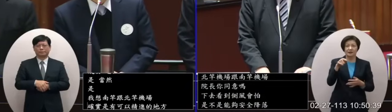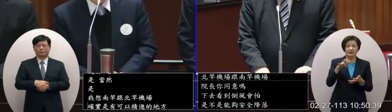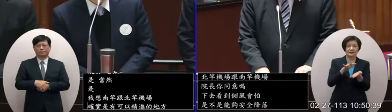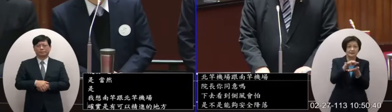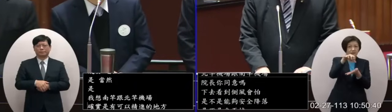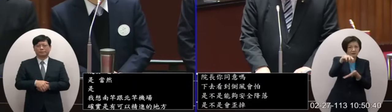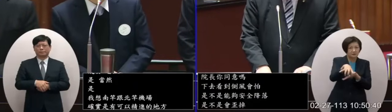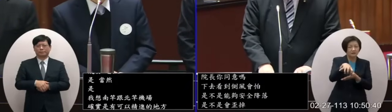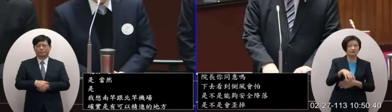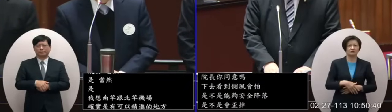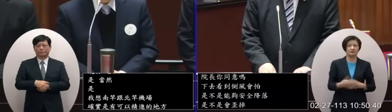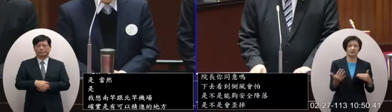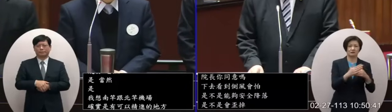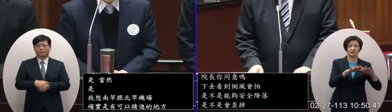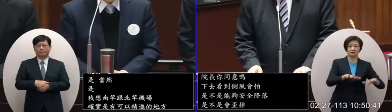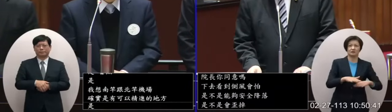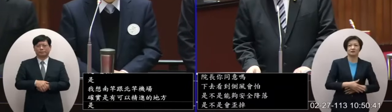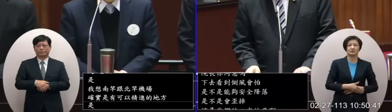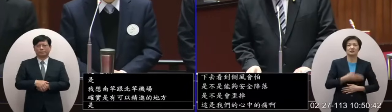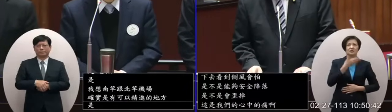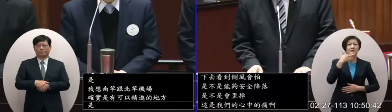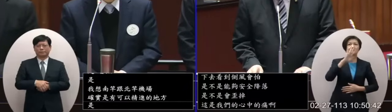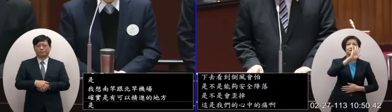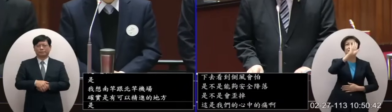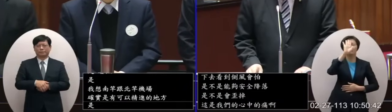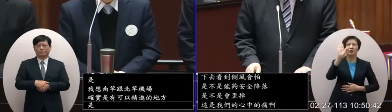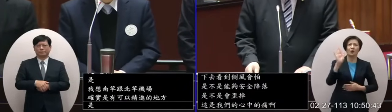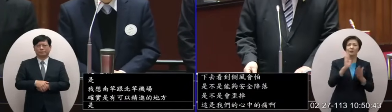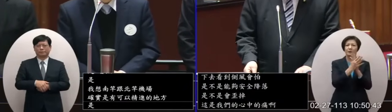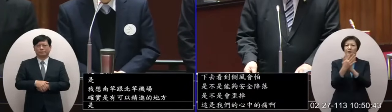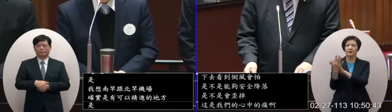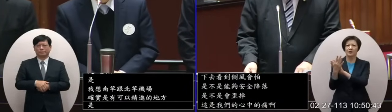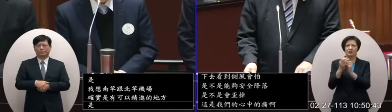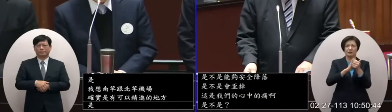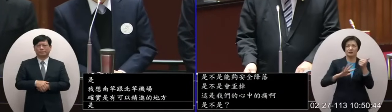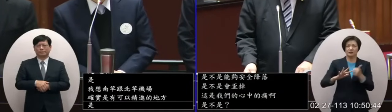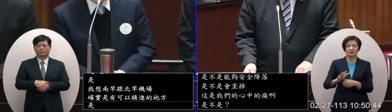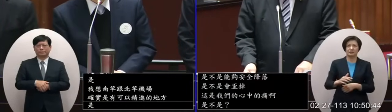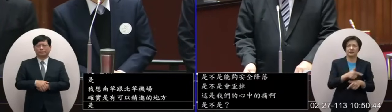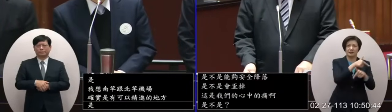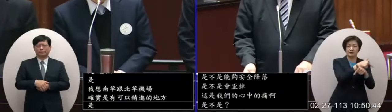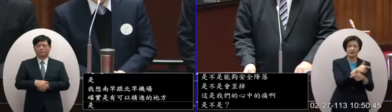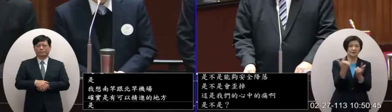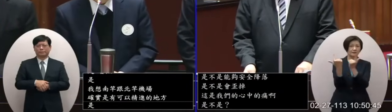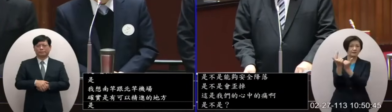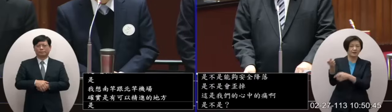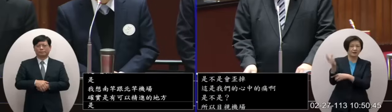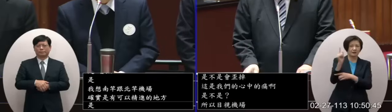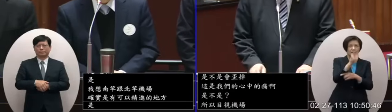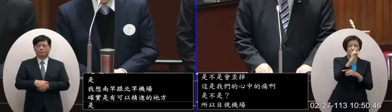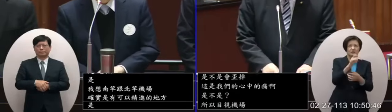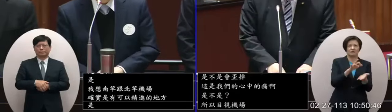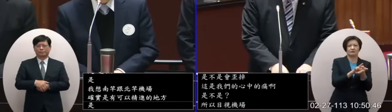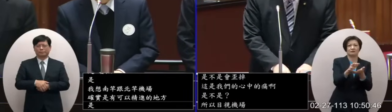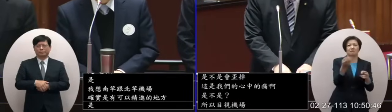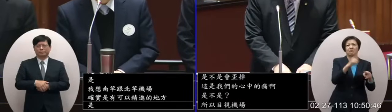到目前为止，因为气候的因素、天候的因素，南北竿的航班经常停飞